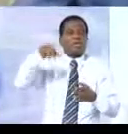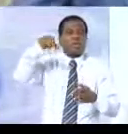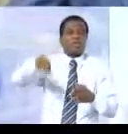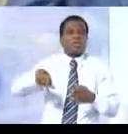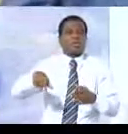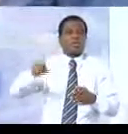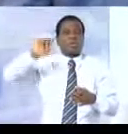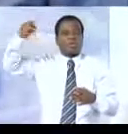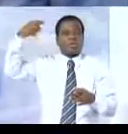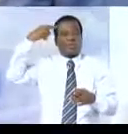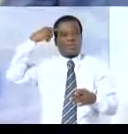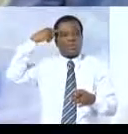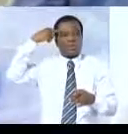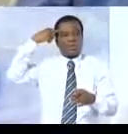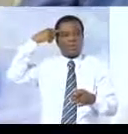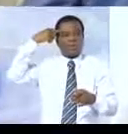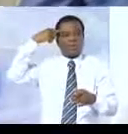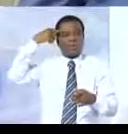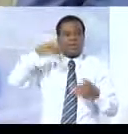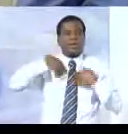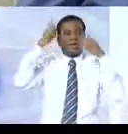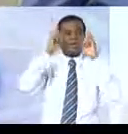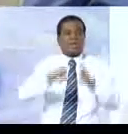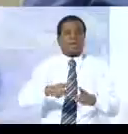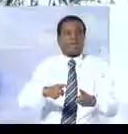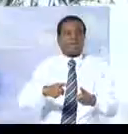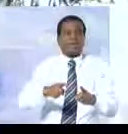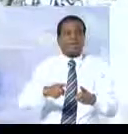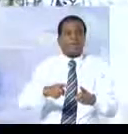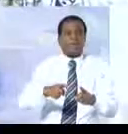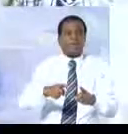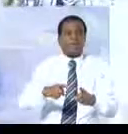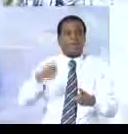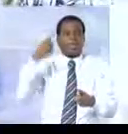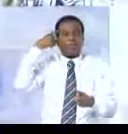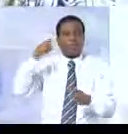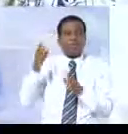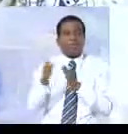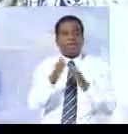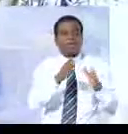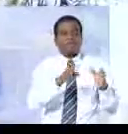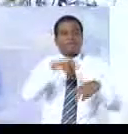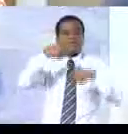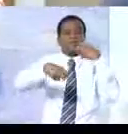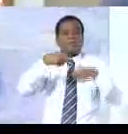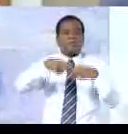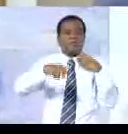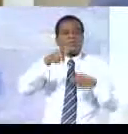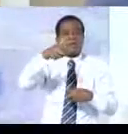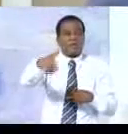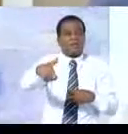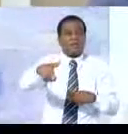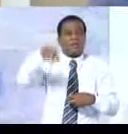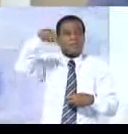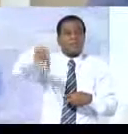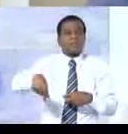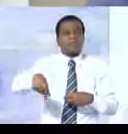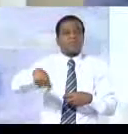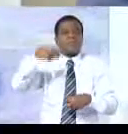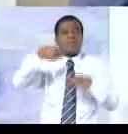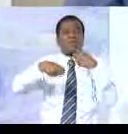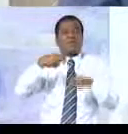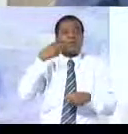le gouvernement a décidé, pour la résolution de ce problème-là, que le